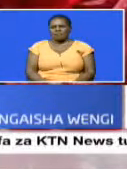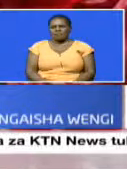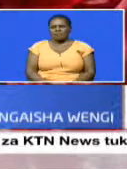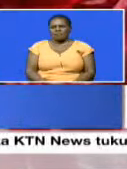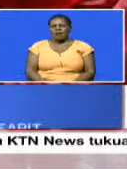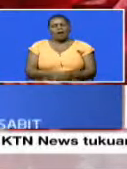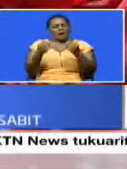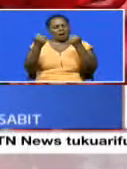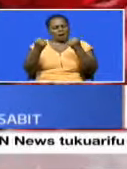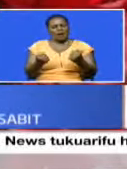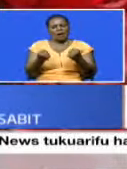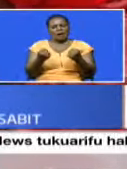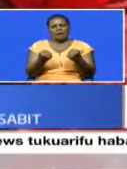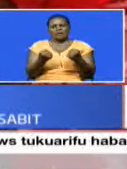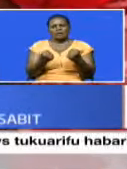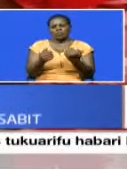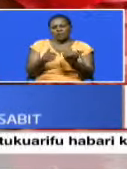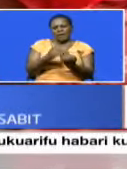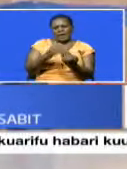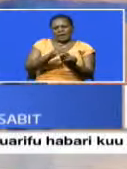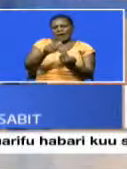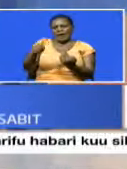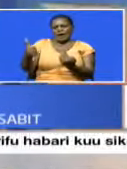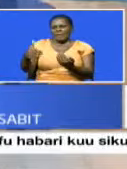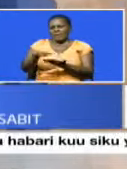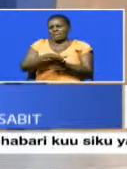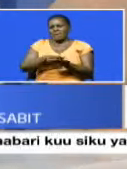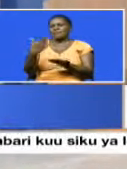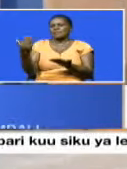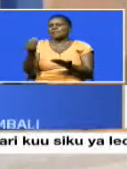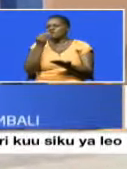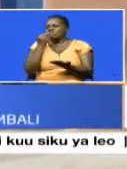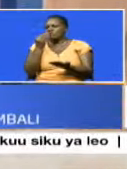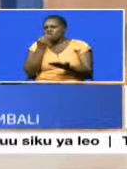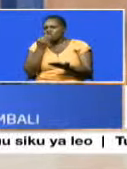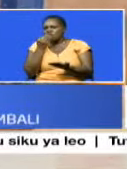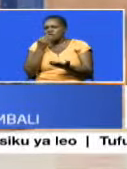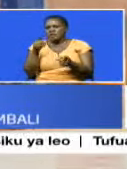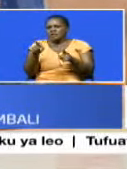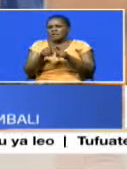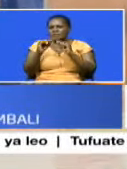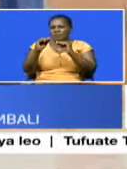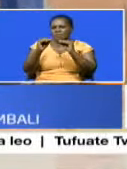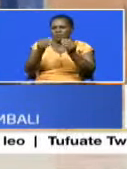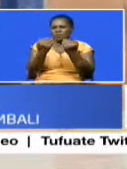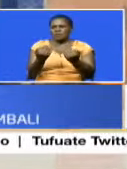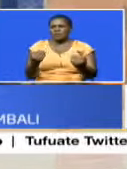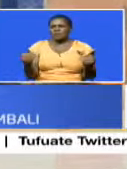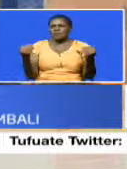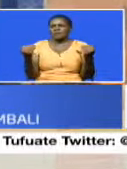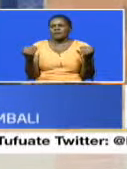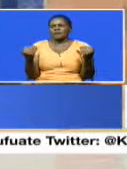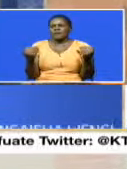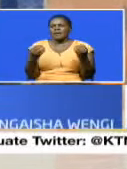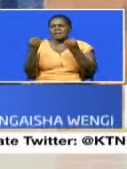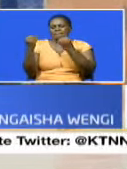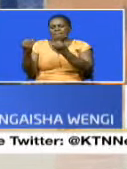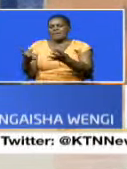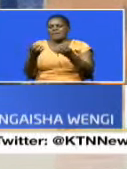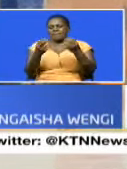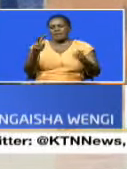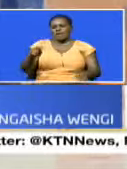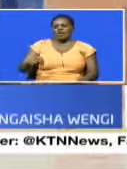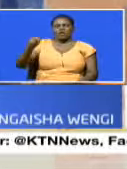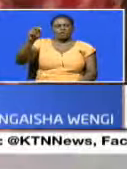Imekuwa vigumu kwake kuyashughulikia mahitaji ya msingi kama vile chakula na elimu ya watoto wake. Like many